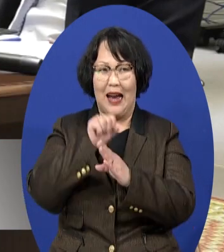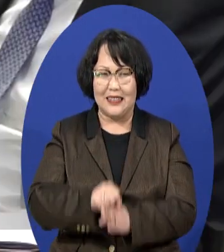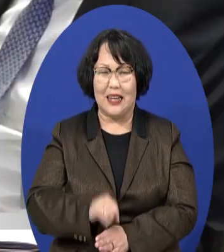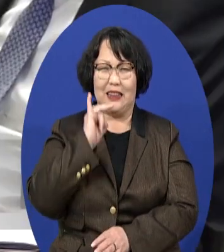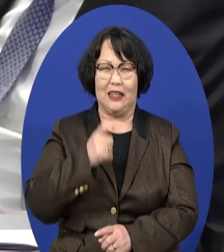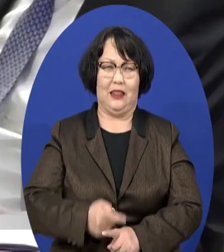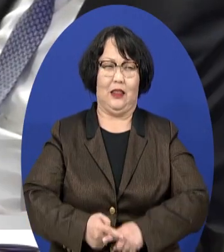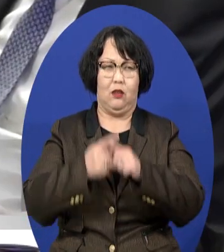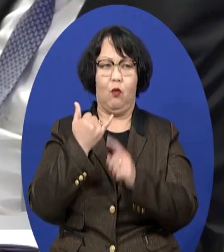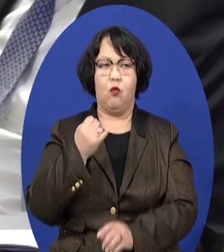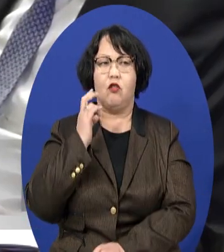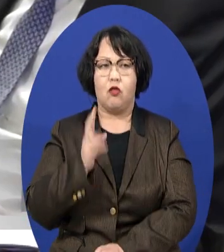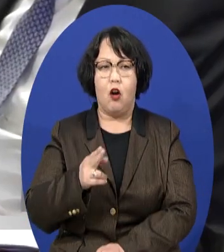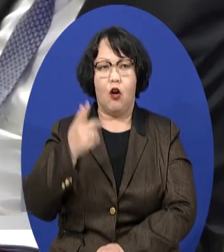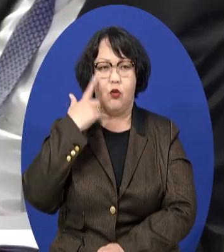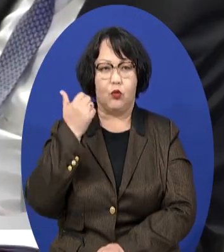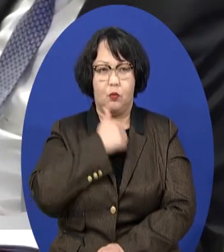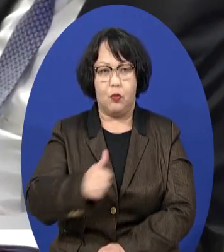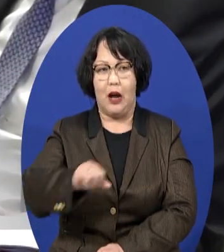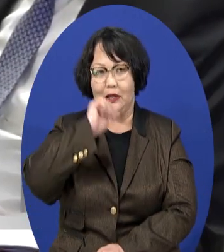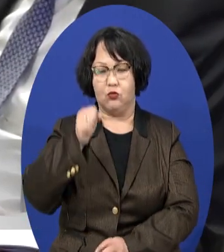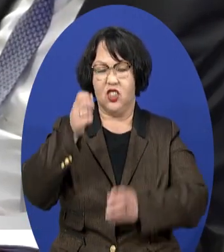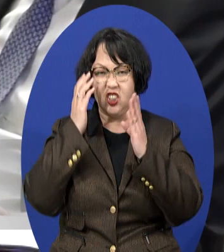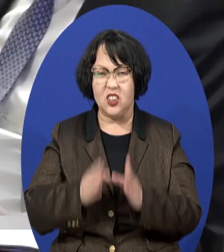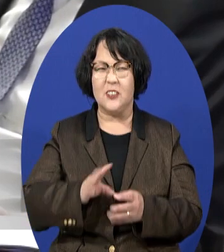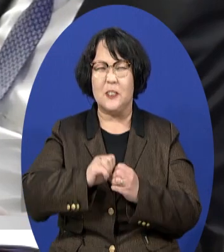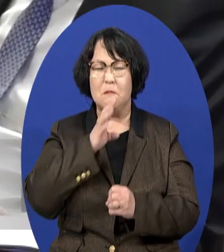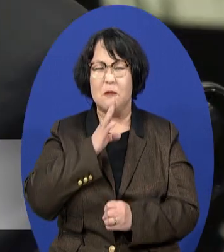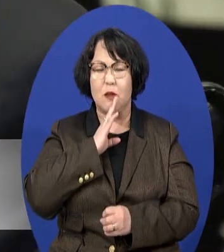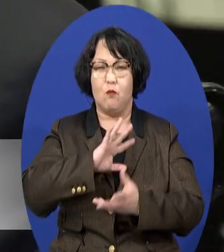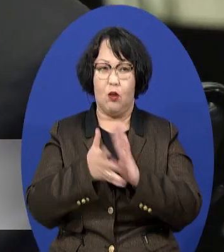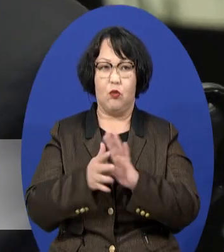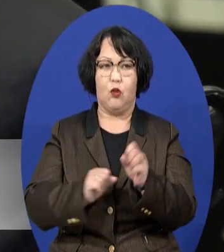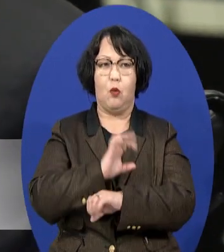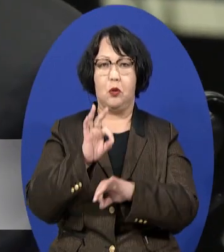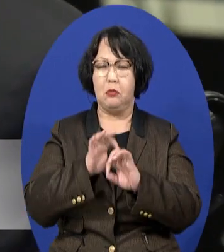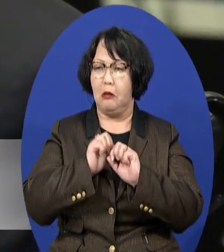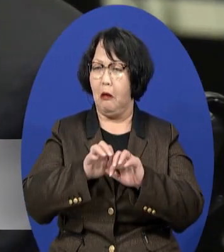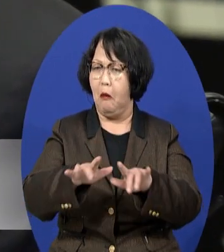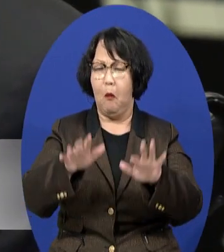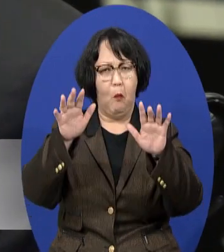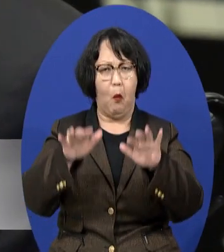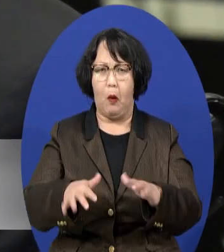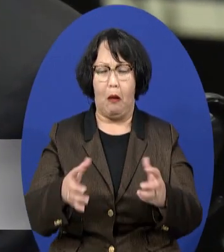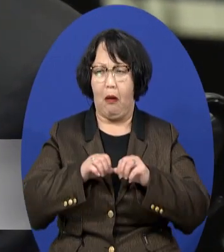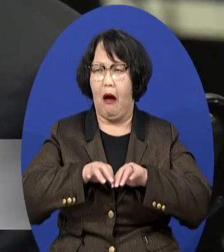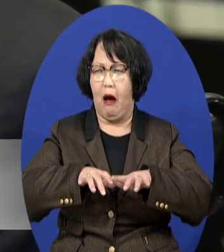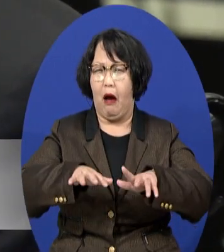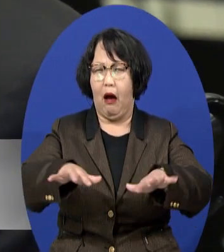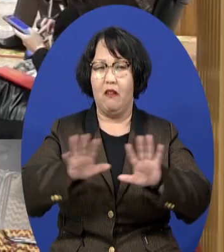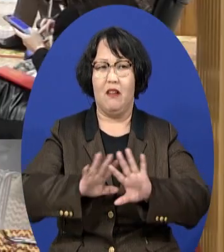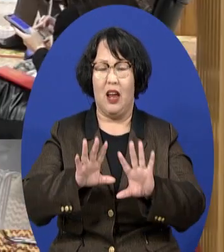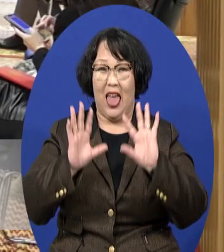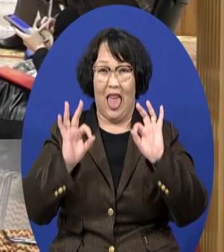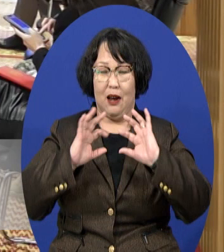орсон. Улсын онцгой комисс өдөр хоногоор асуудлыг шийдэх гэж оролдож байгаа ч халдвар буурахгүй байна гэсэн юм. Нөхцөл байдал дээрдэхгүй бол хөл хорой